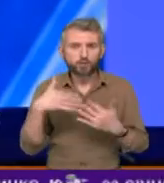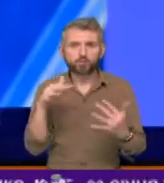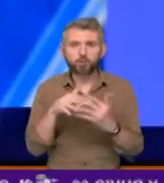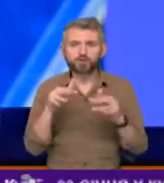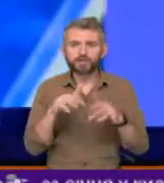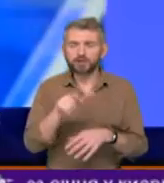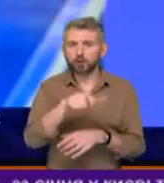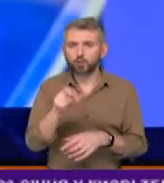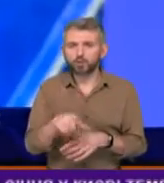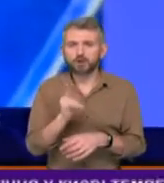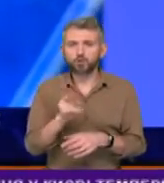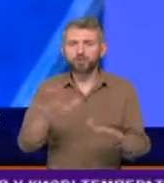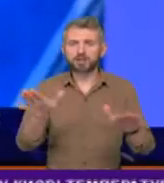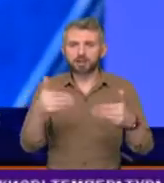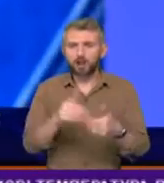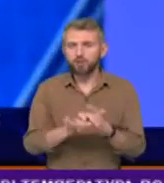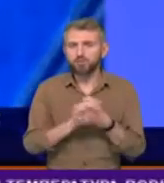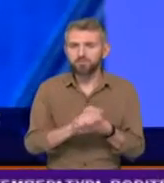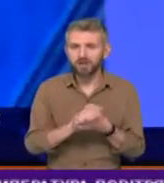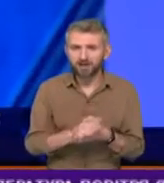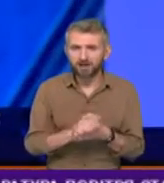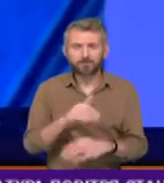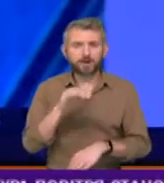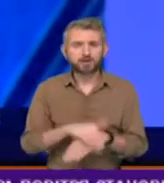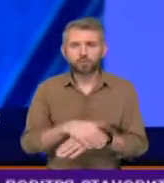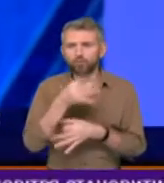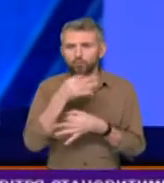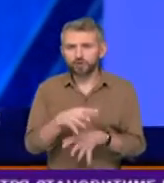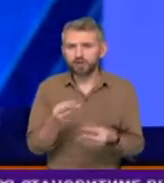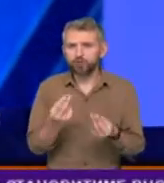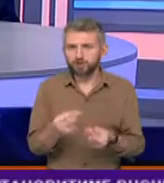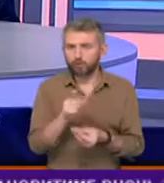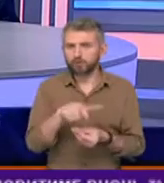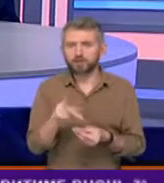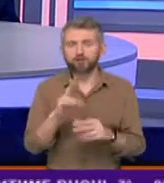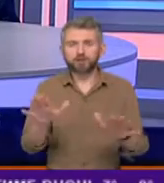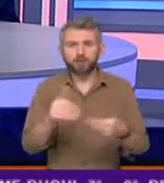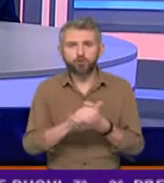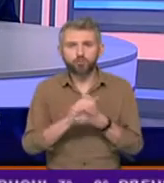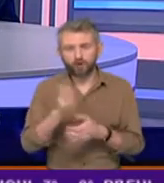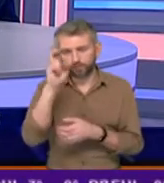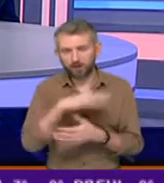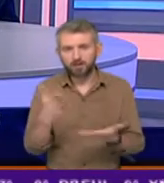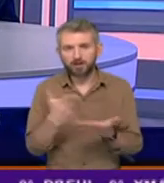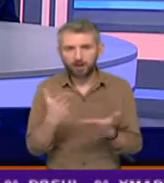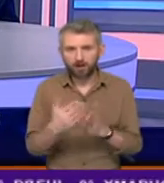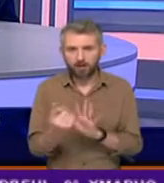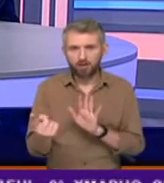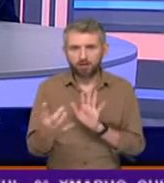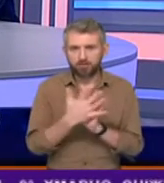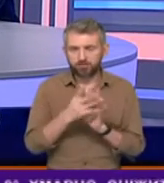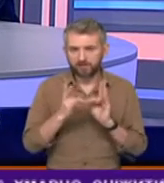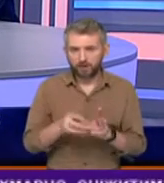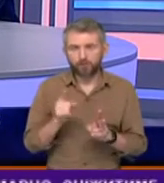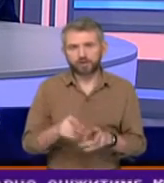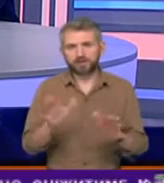дії люди, які закликають мир, фактично будь-якою ціною, люди, які закликають до миру в країні, яка піддається агресії, вони закликають